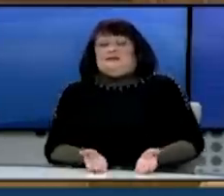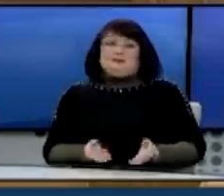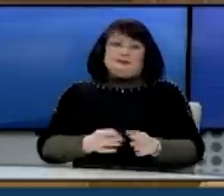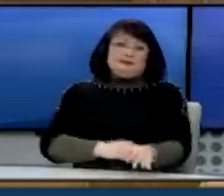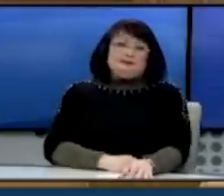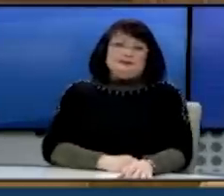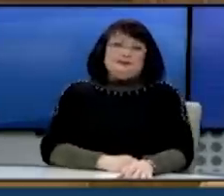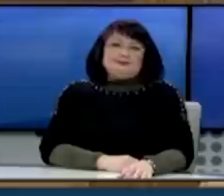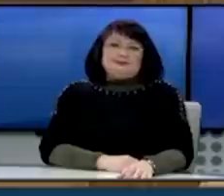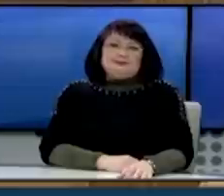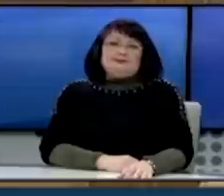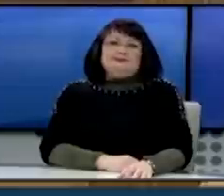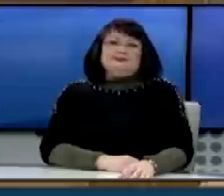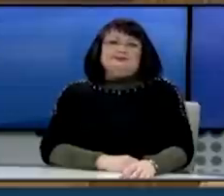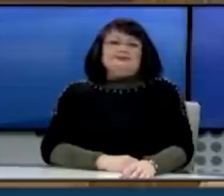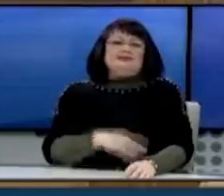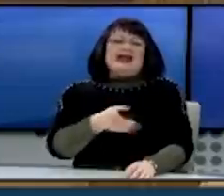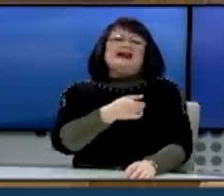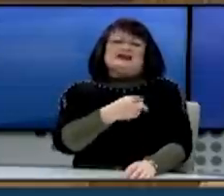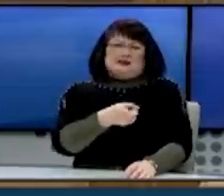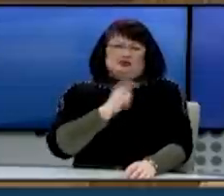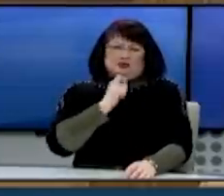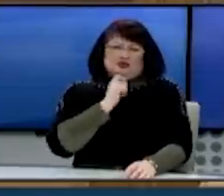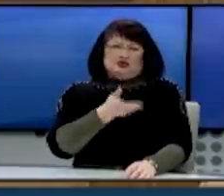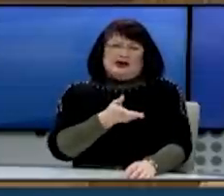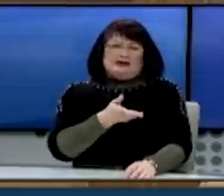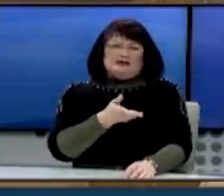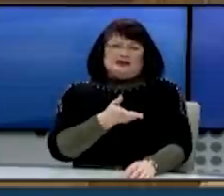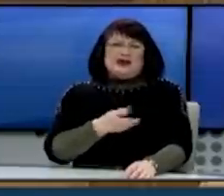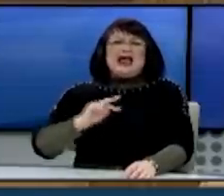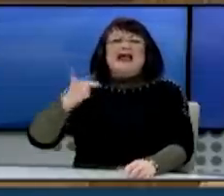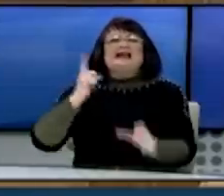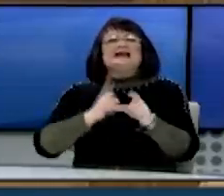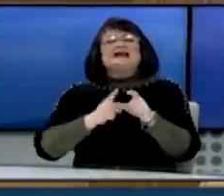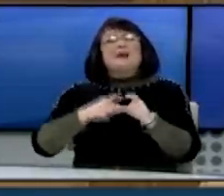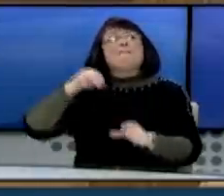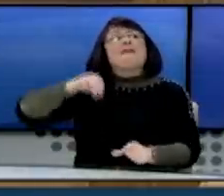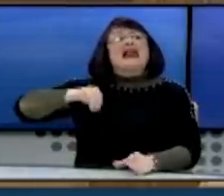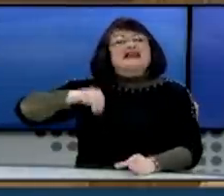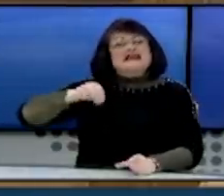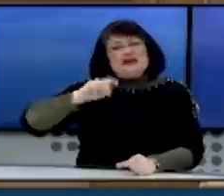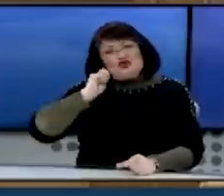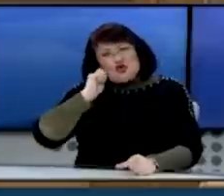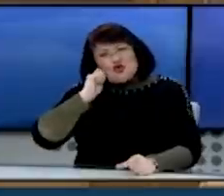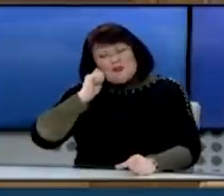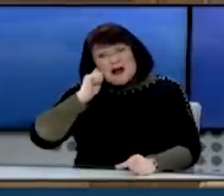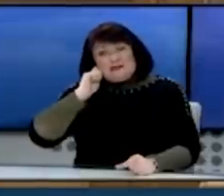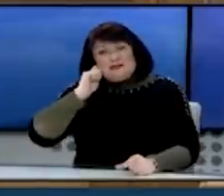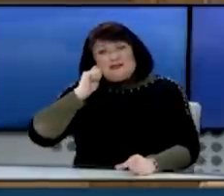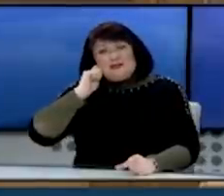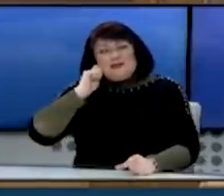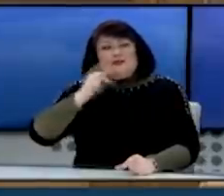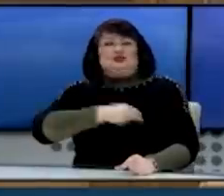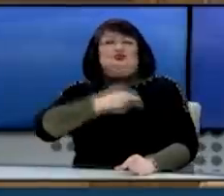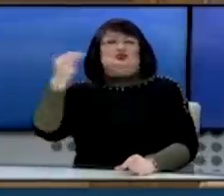Μάλιστα, ένα από αυτά τα φιντάνια, ο γνωστός αντικομουνιστής Μαρατζίδης, που έκανε καριέρα